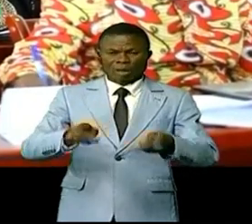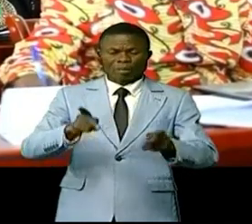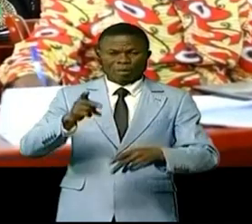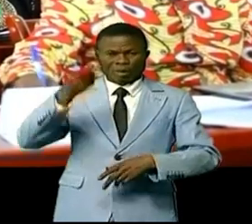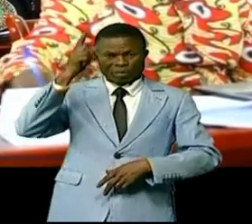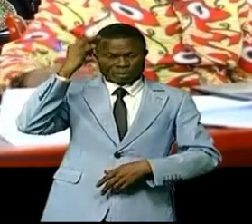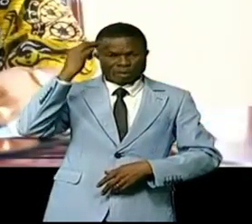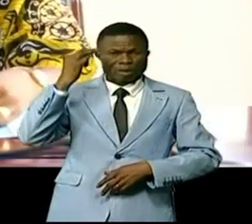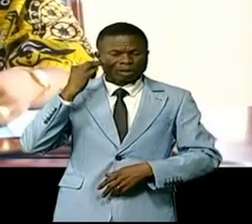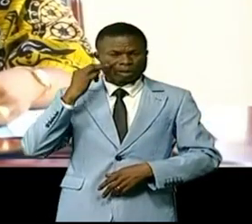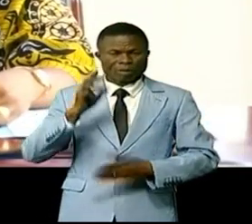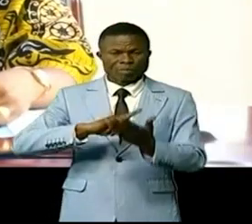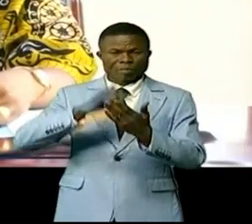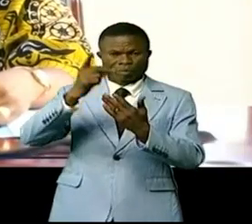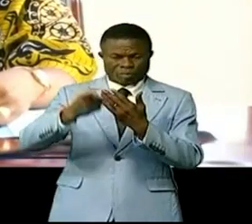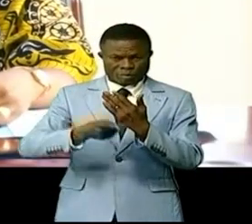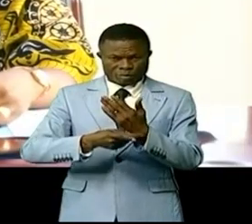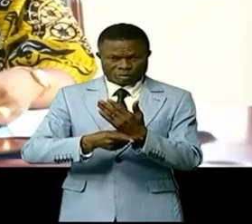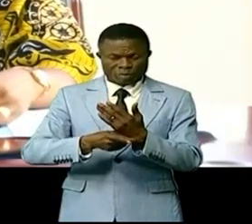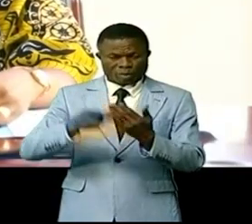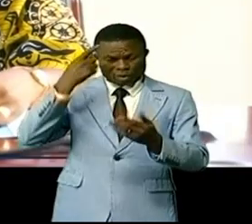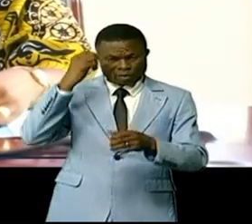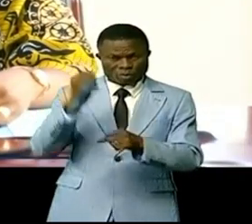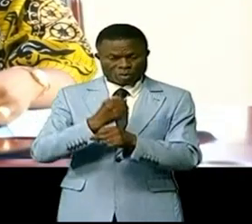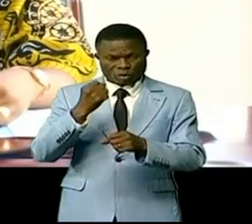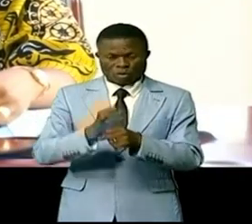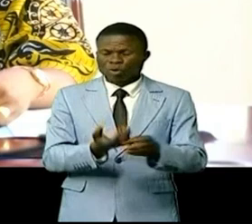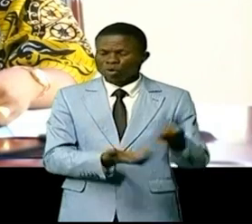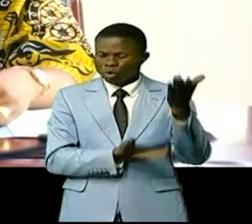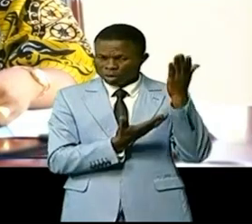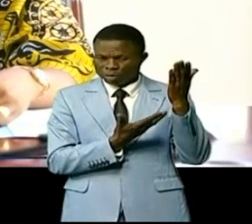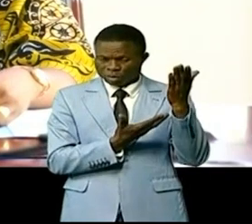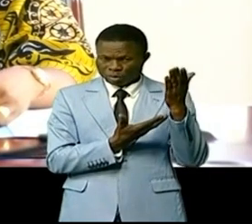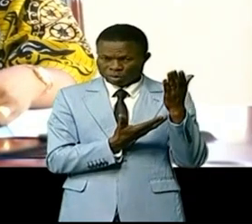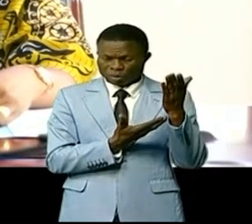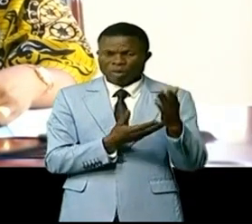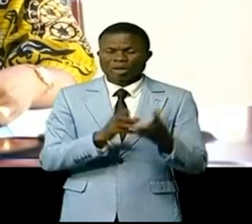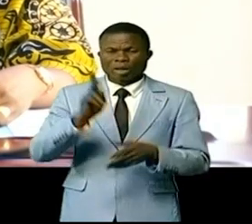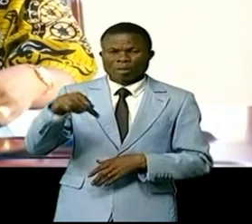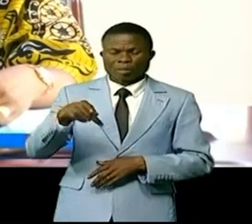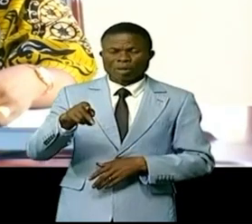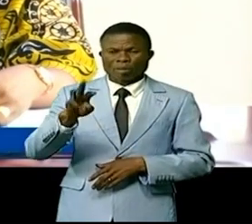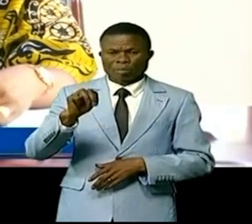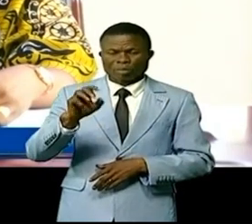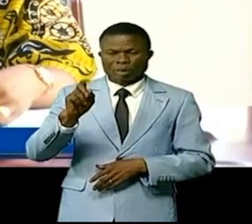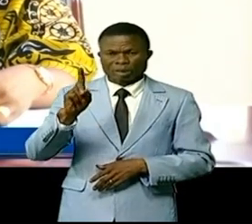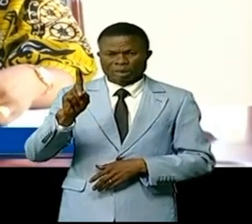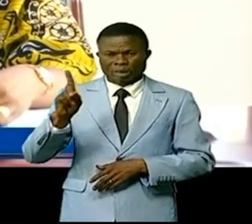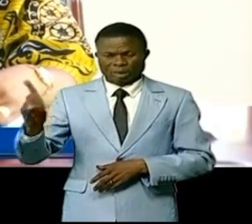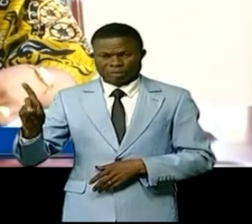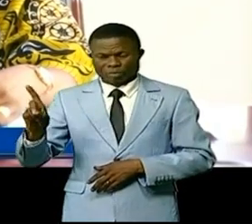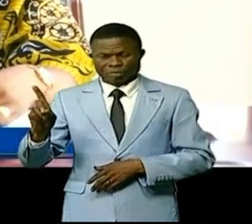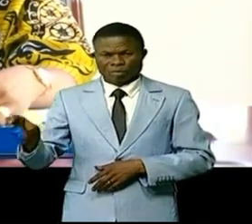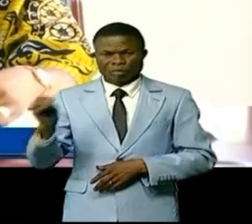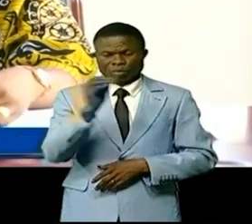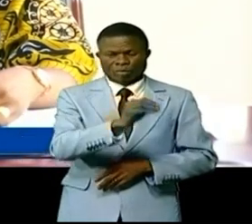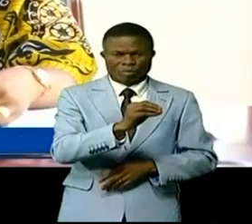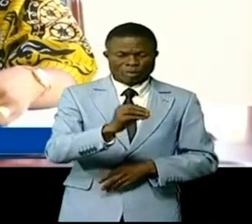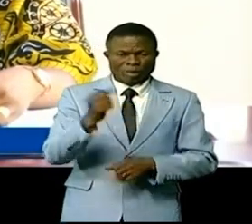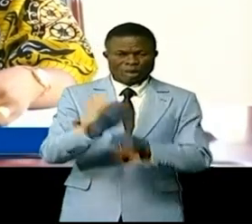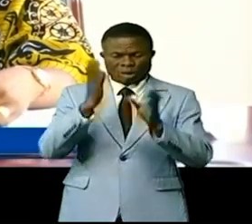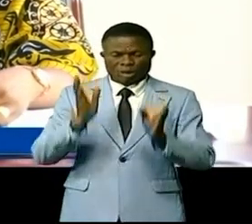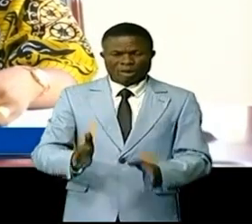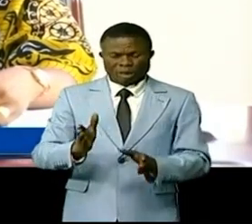programme Pays pour le travail décent en cycle PPTD qui place les travailleurs